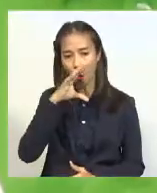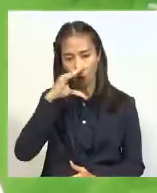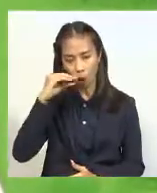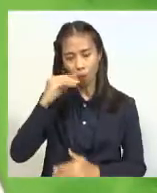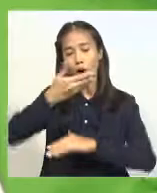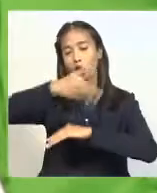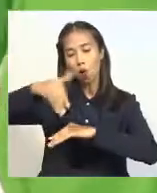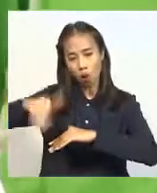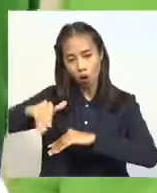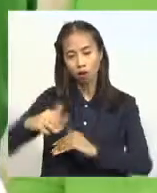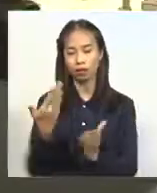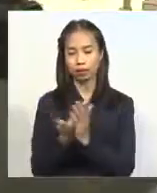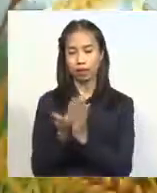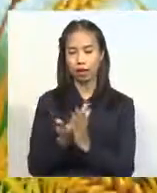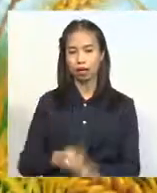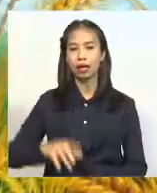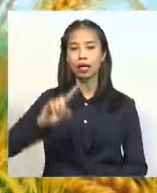อกพื้นที่ราคาอ้างอิงตันละ